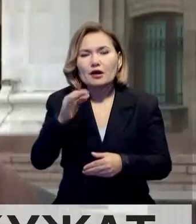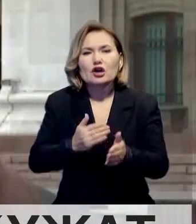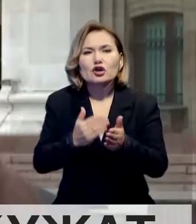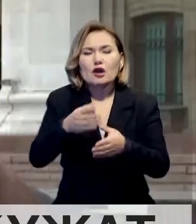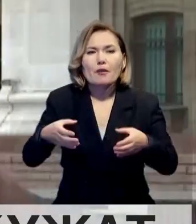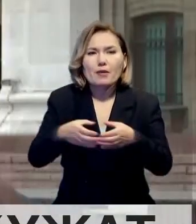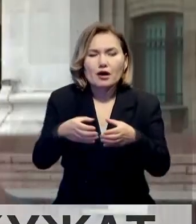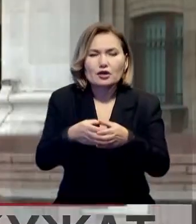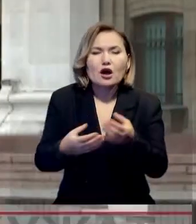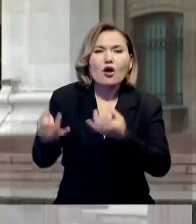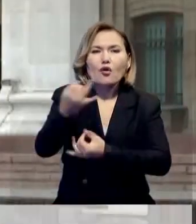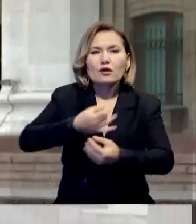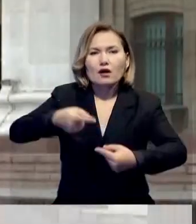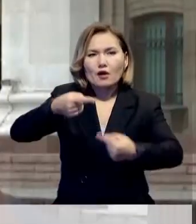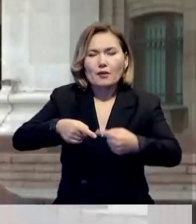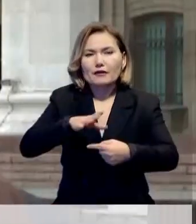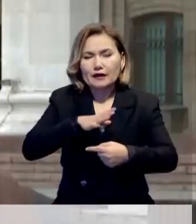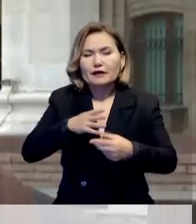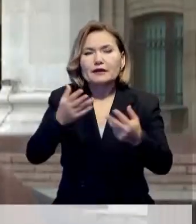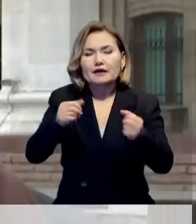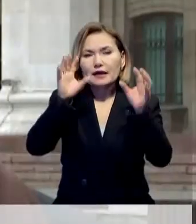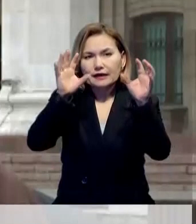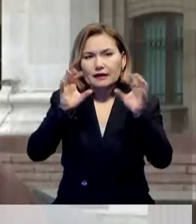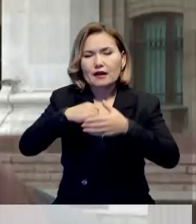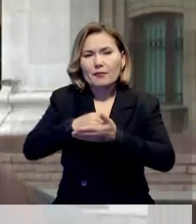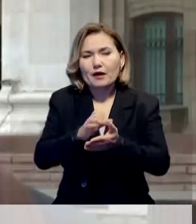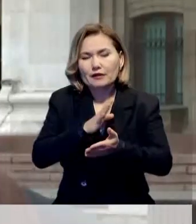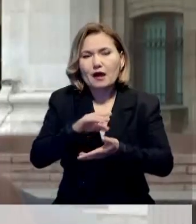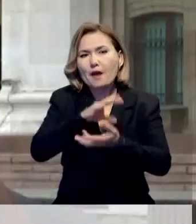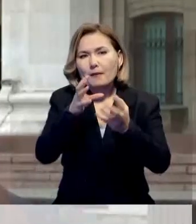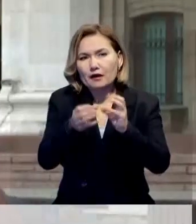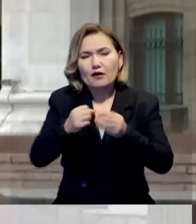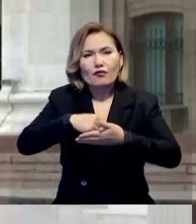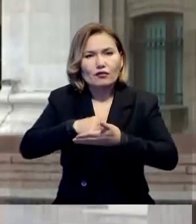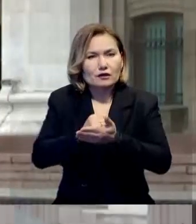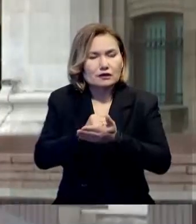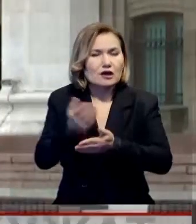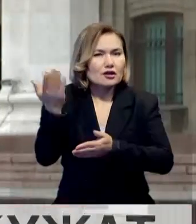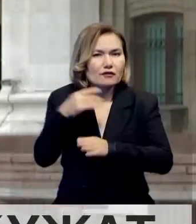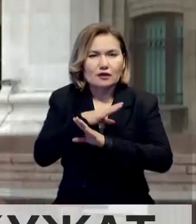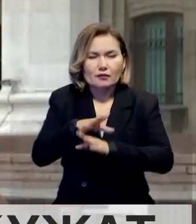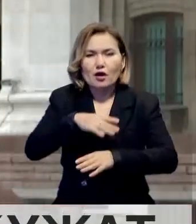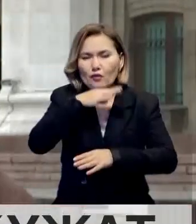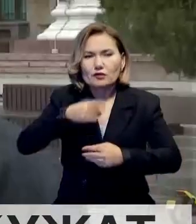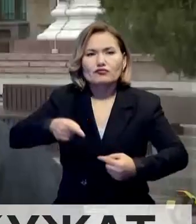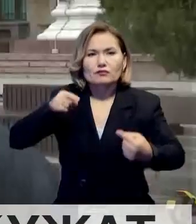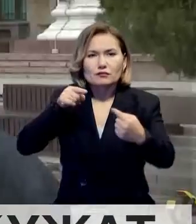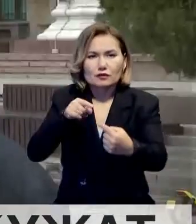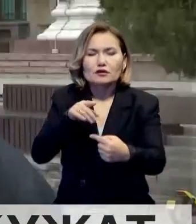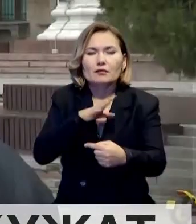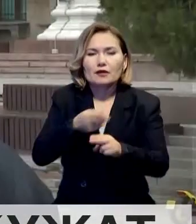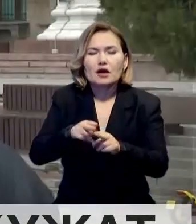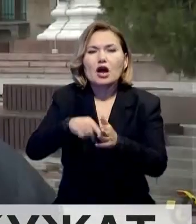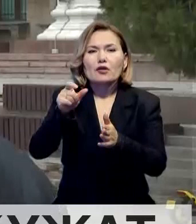жоғарғы кеңесте қызу пікірталас өтіп, декларация қабылданған еді. Алайда бір ауыздан бекітілді деп айта алмаймын. Қарсылық танытқандар болды.